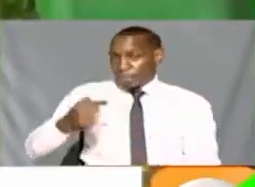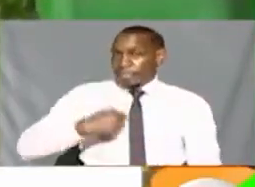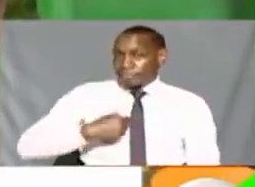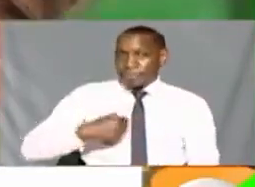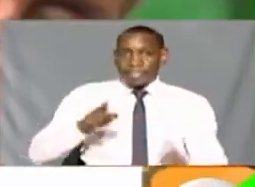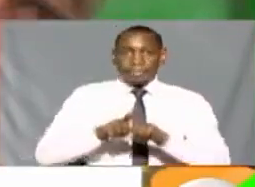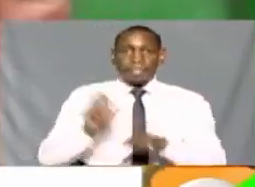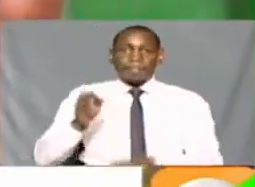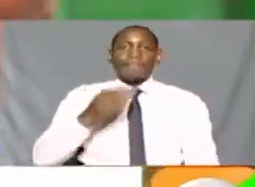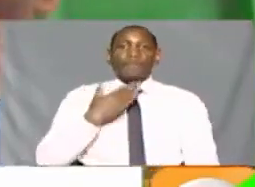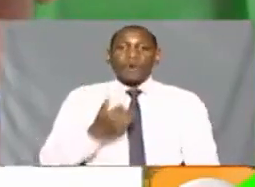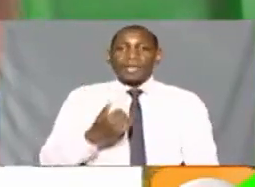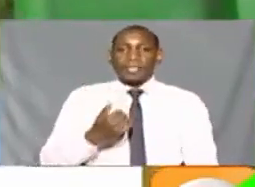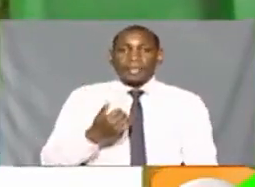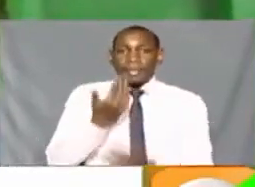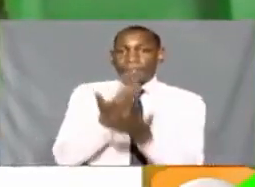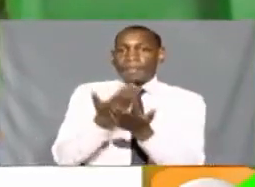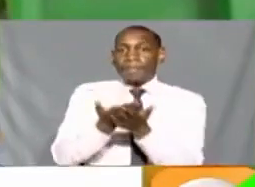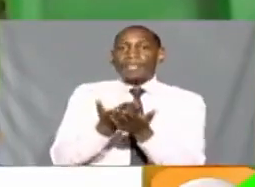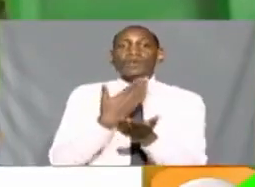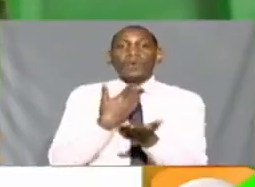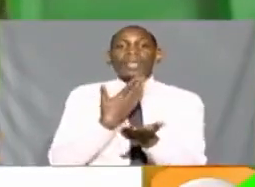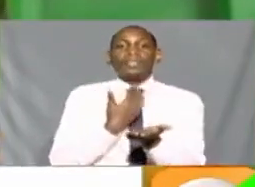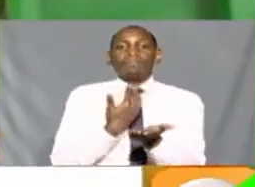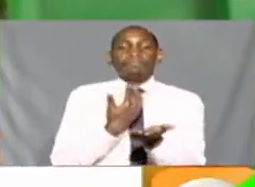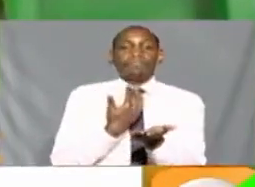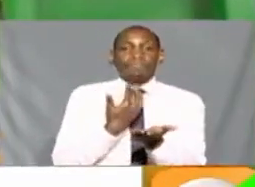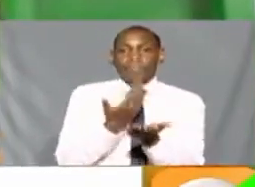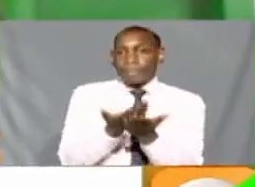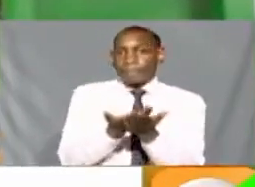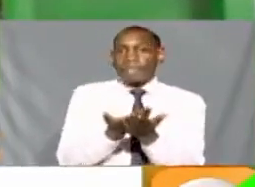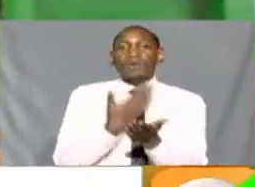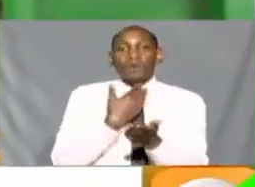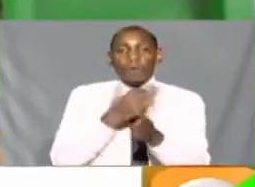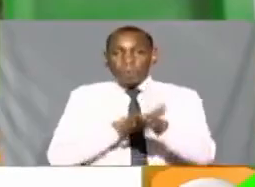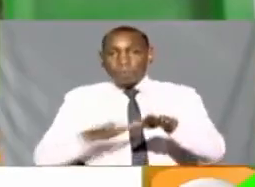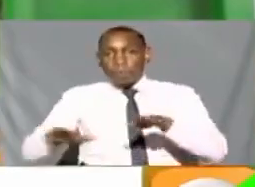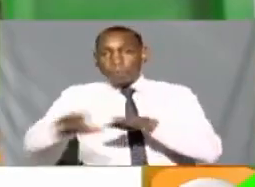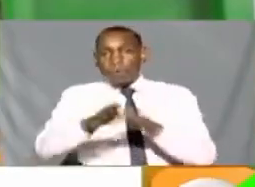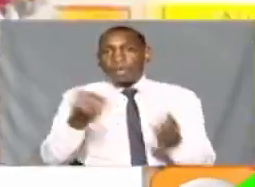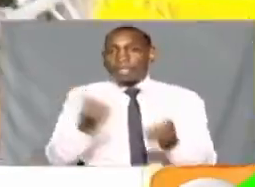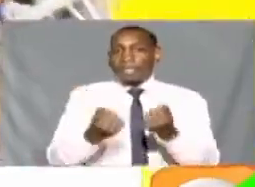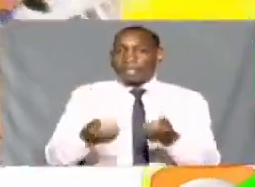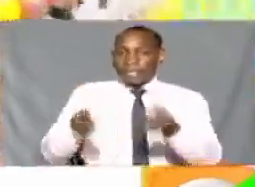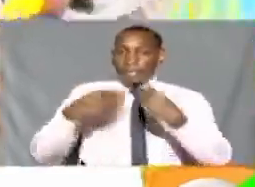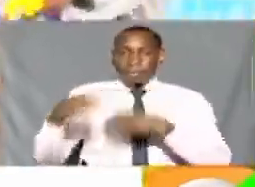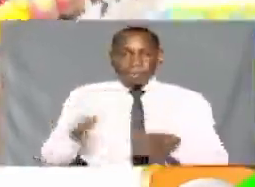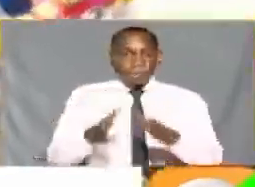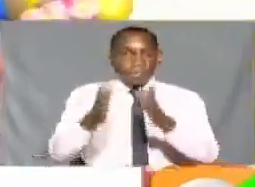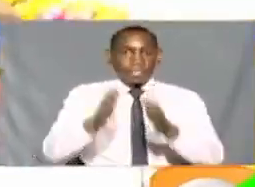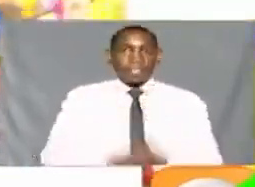Hata nikitaka kujaribu kuomba nini nigie kwa barabara, hao nipatia nafasi.